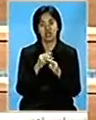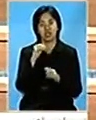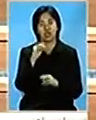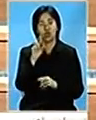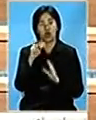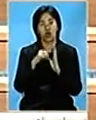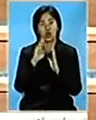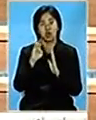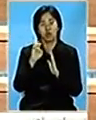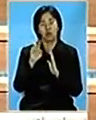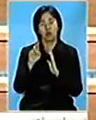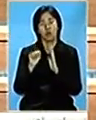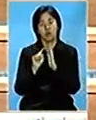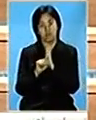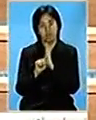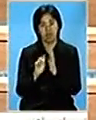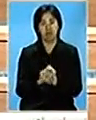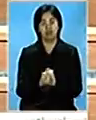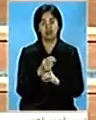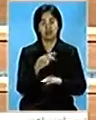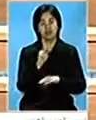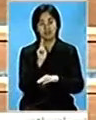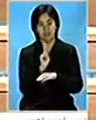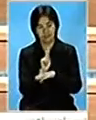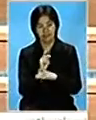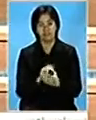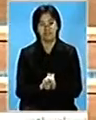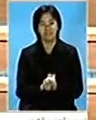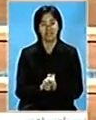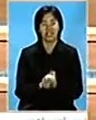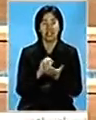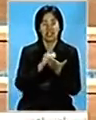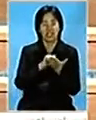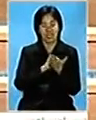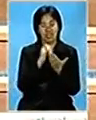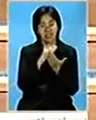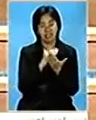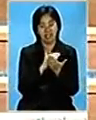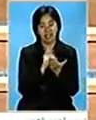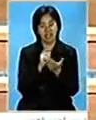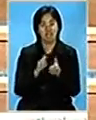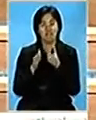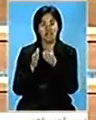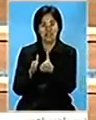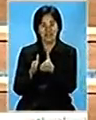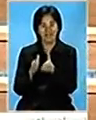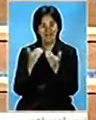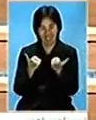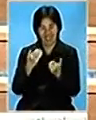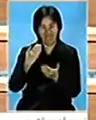เตอร์ดัมท่านประธานครับกับเขียนโจมตีให้ร้ายสถาบันศ